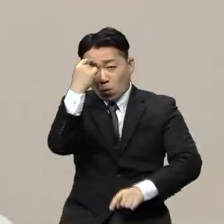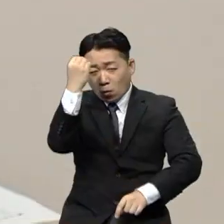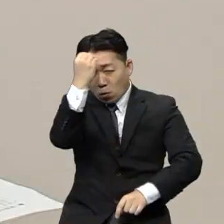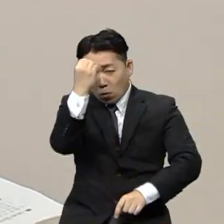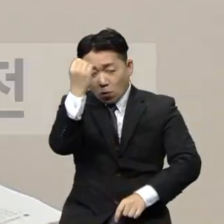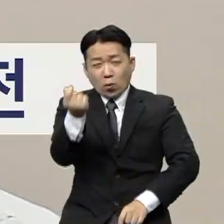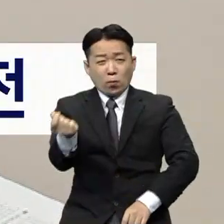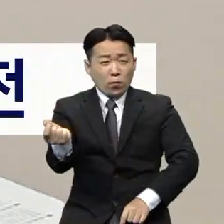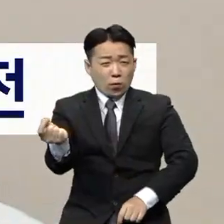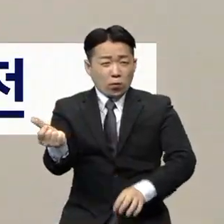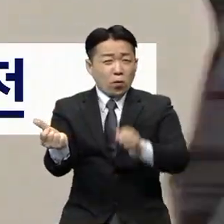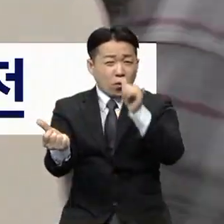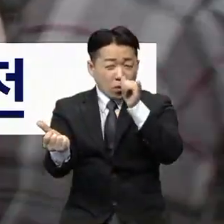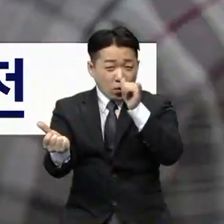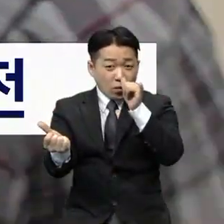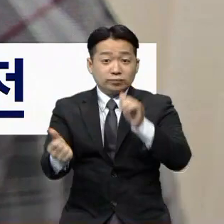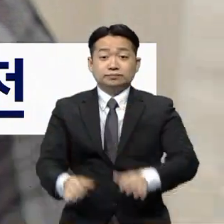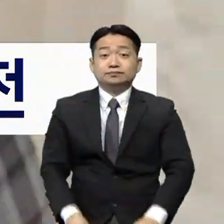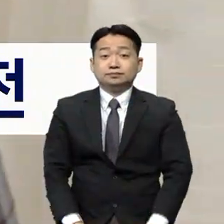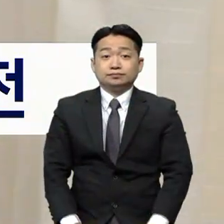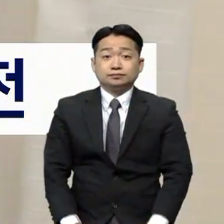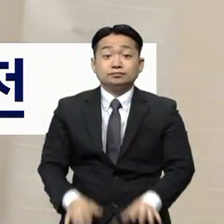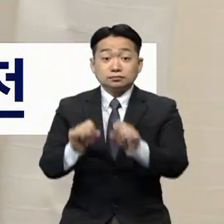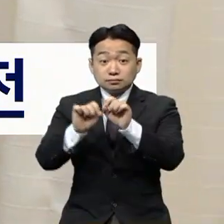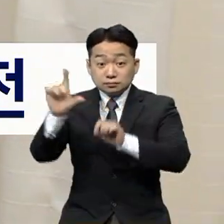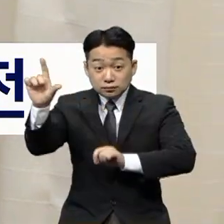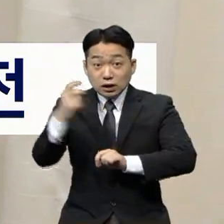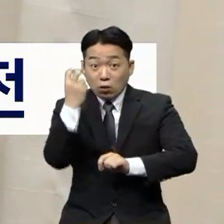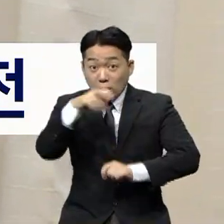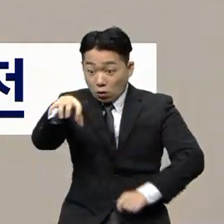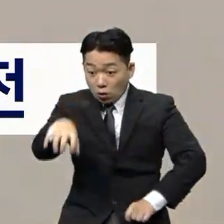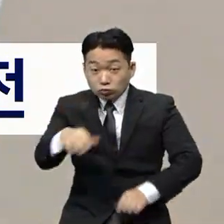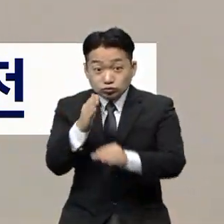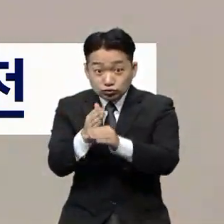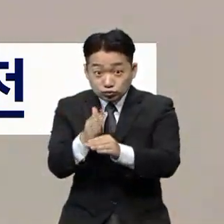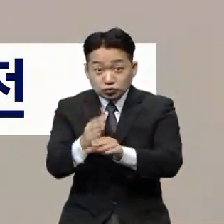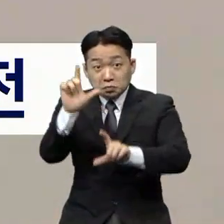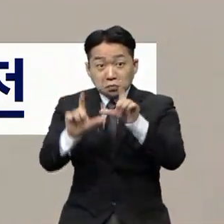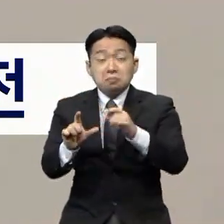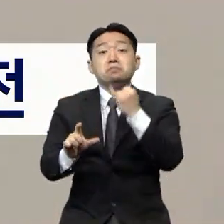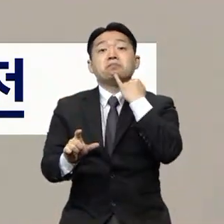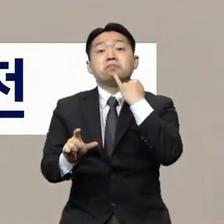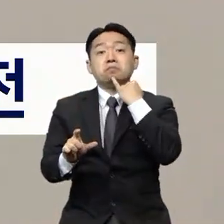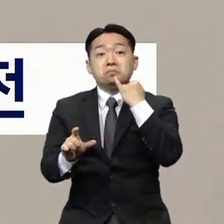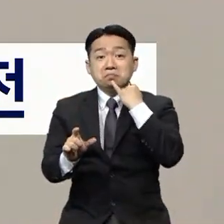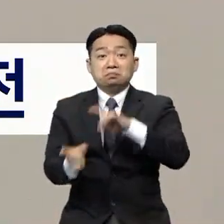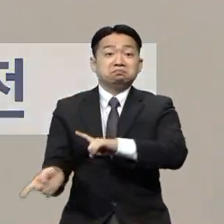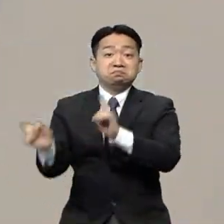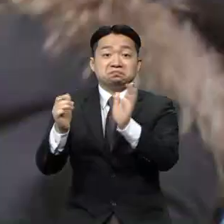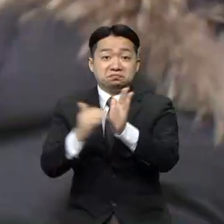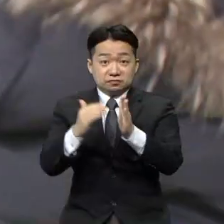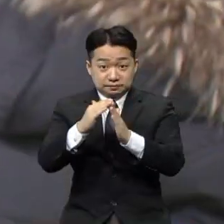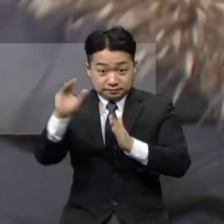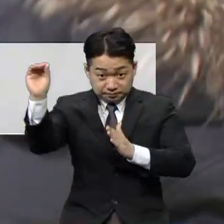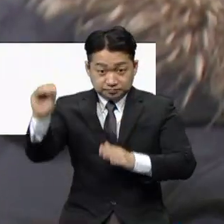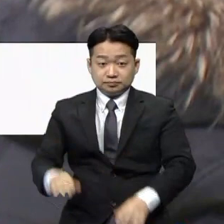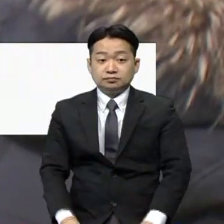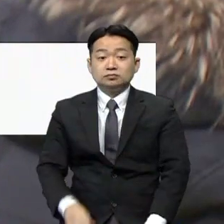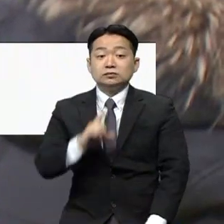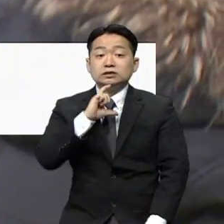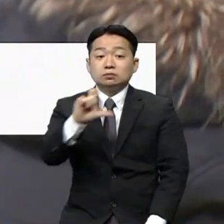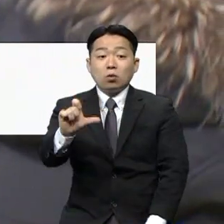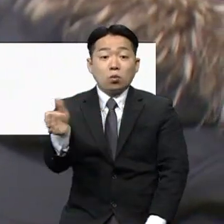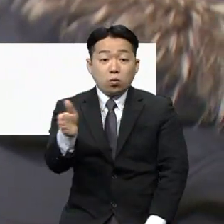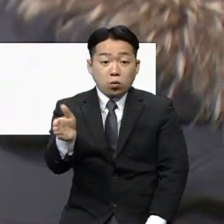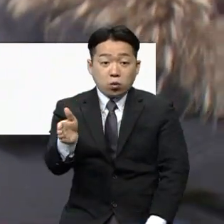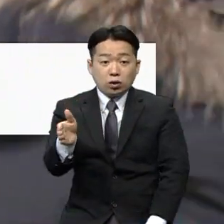증세 등을 호소한 경우도 있었지만 대부분 관찰 대기하면서 상태가 나아지고 회복됐습니다. 15분까지는